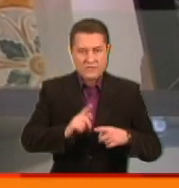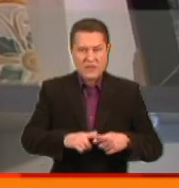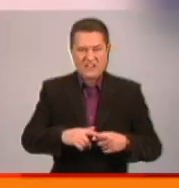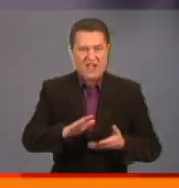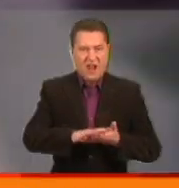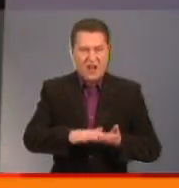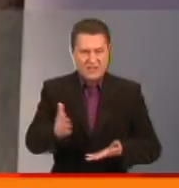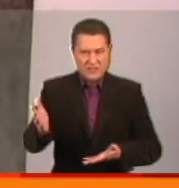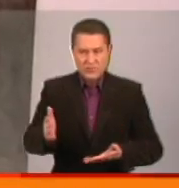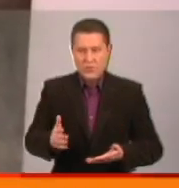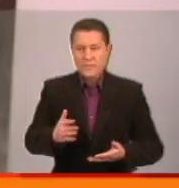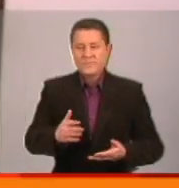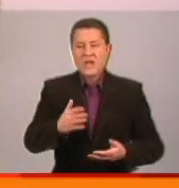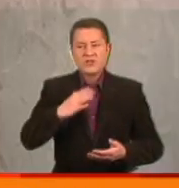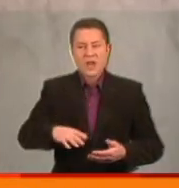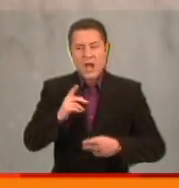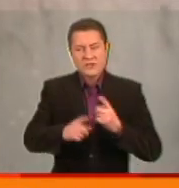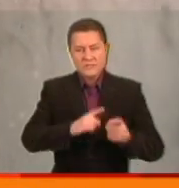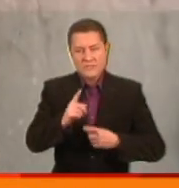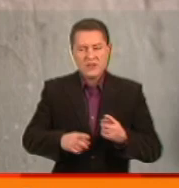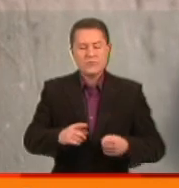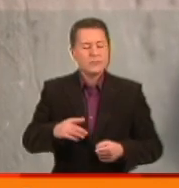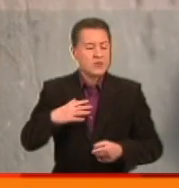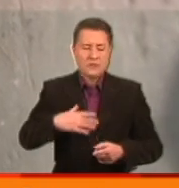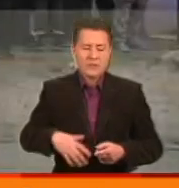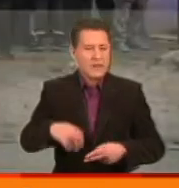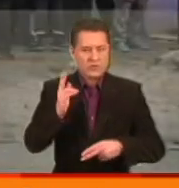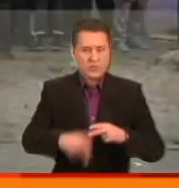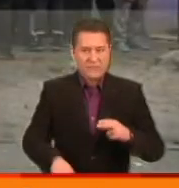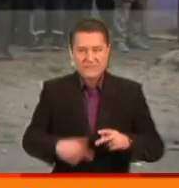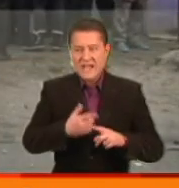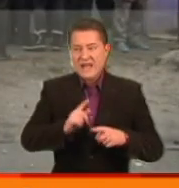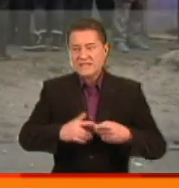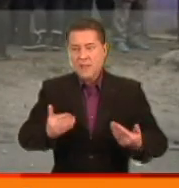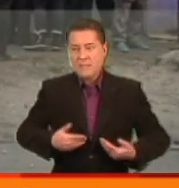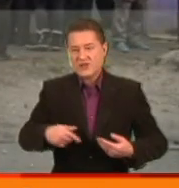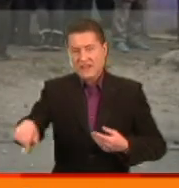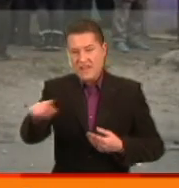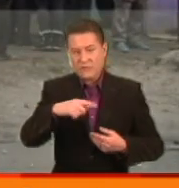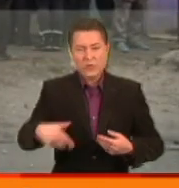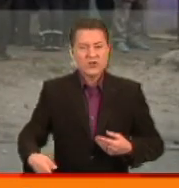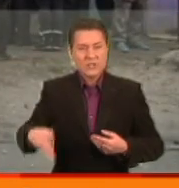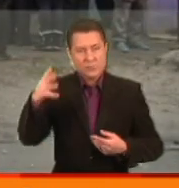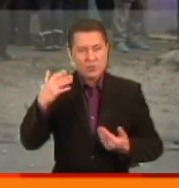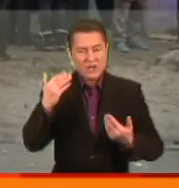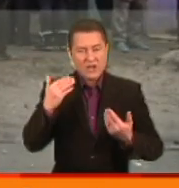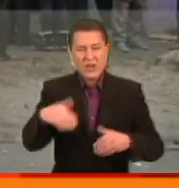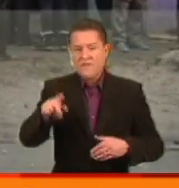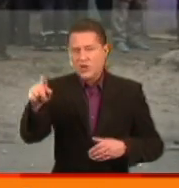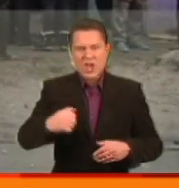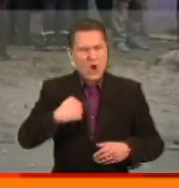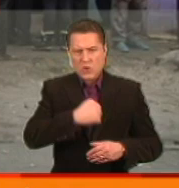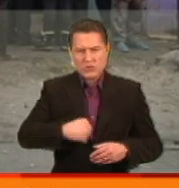чекають змін вже не перший рік. Та нині, кажуть, терпець урвався. Це мешканці навколишніх будинків, і вони